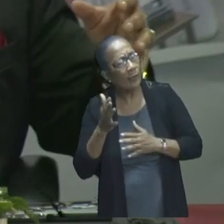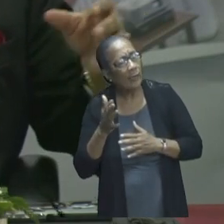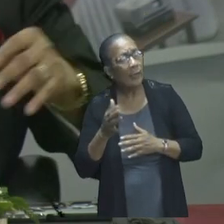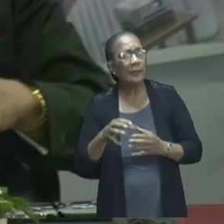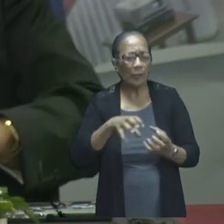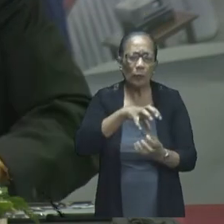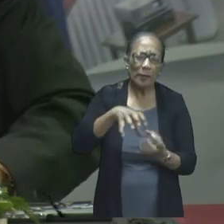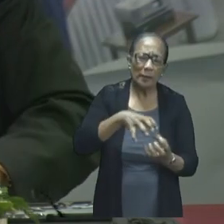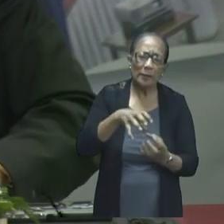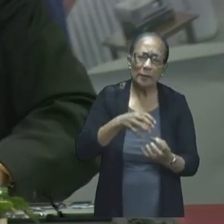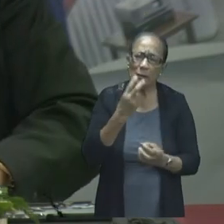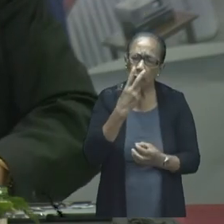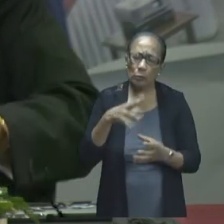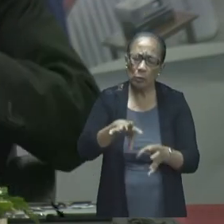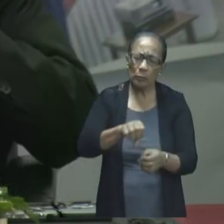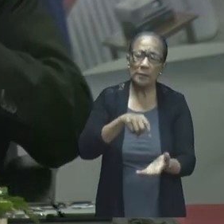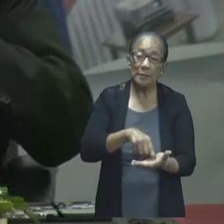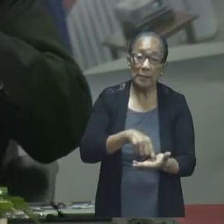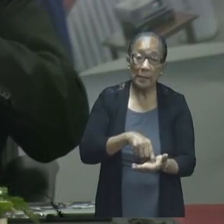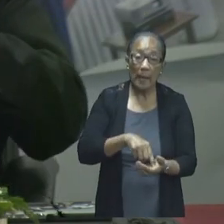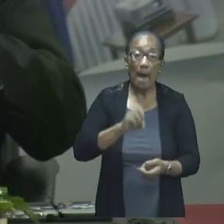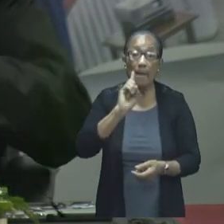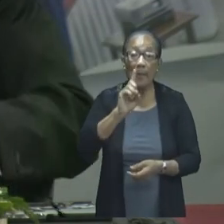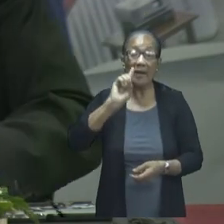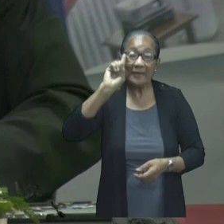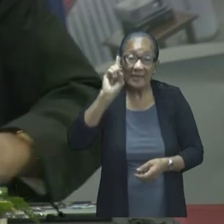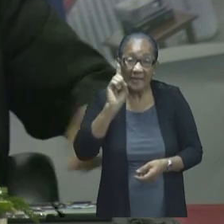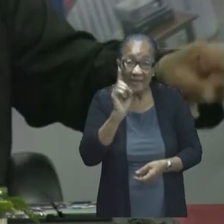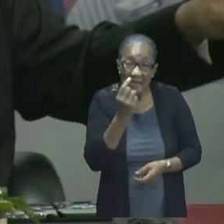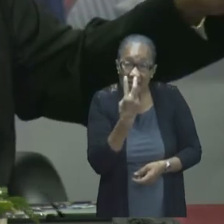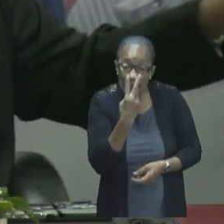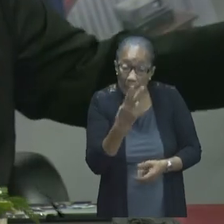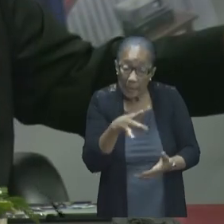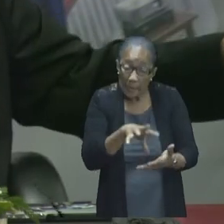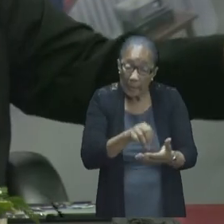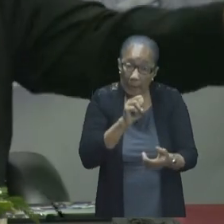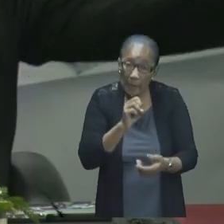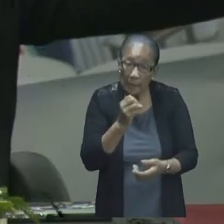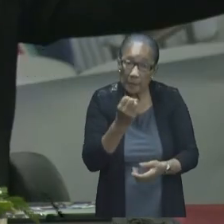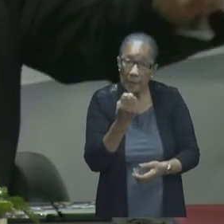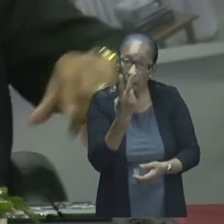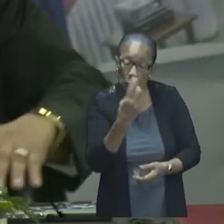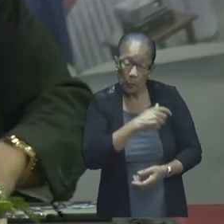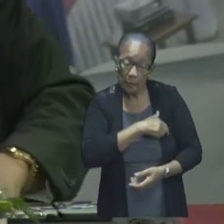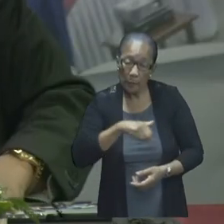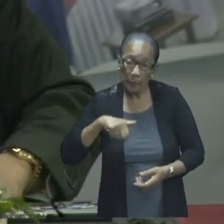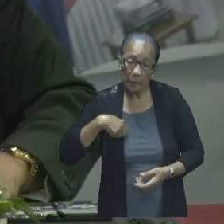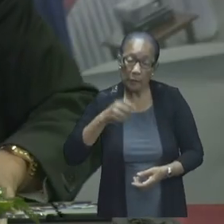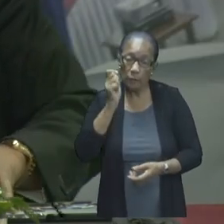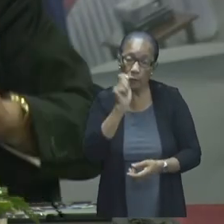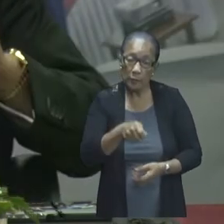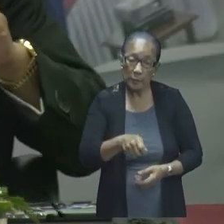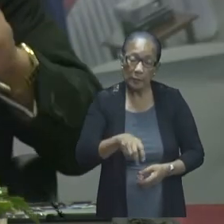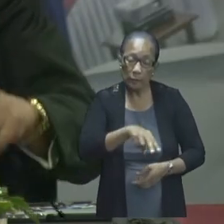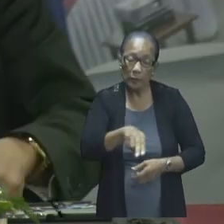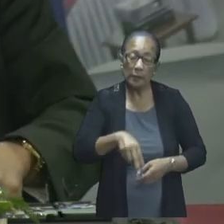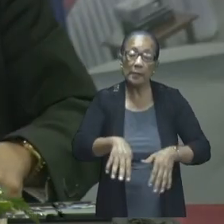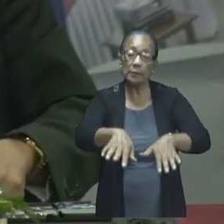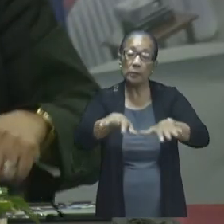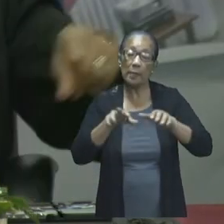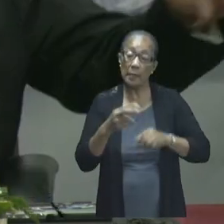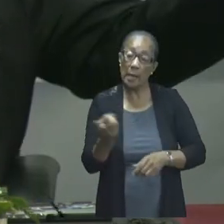gaan aantreffen d'assaut maar de eerste indicatie kregen we en de vice-president zet hier een de voorzitter van de nationale assemblee zit daar